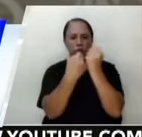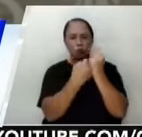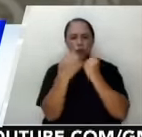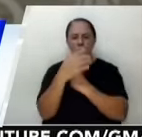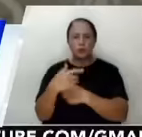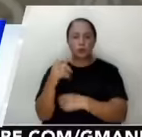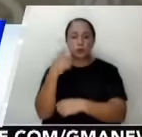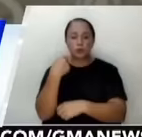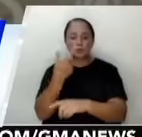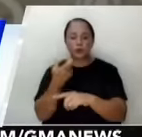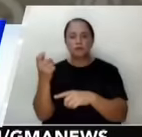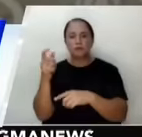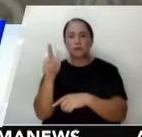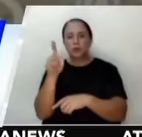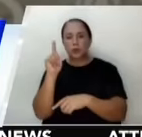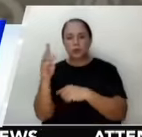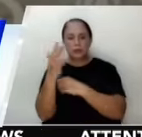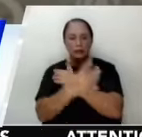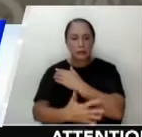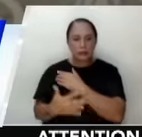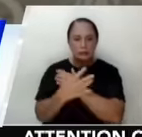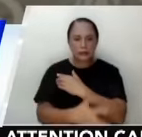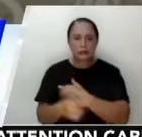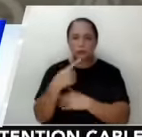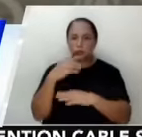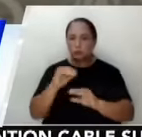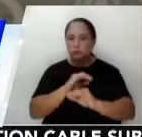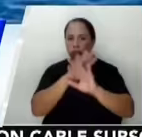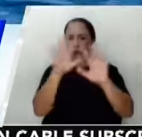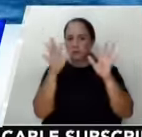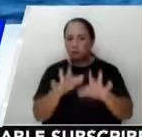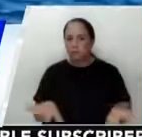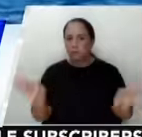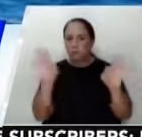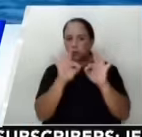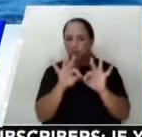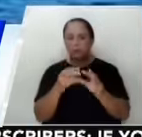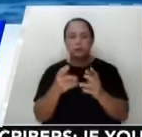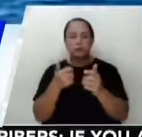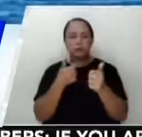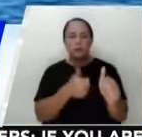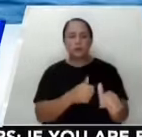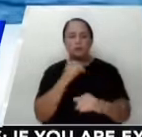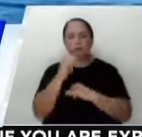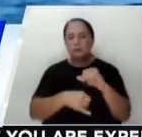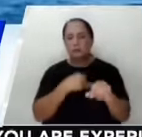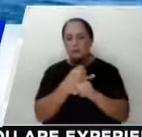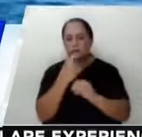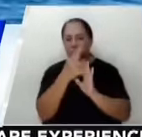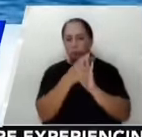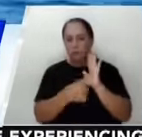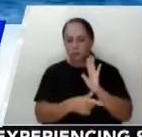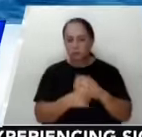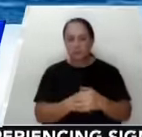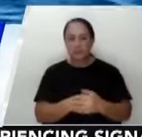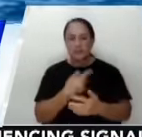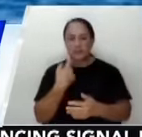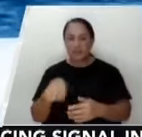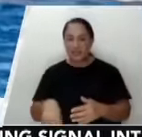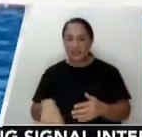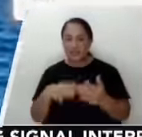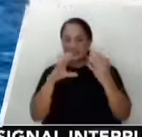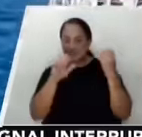governments, who clearly stated the importance of adhering to international law. Ayaw rin munang magkomento ng Chinese Embassy sa